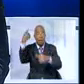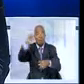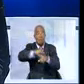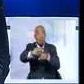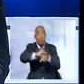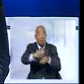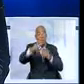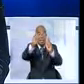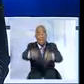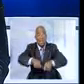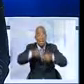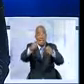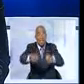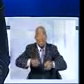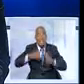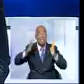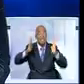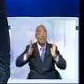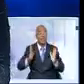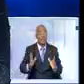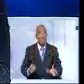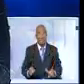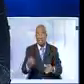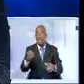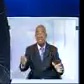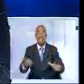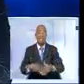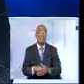le domaine de la gestion de la filière café cacao. Le